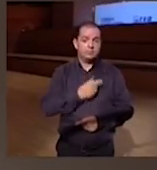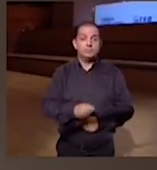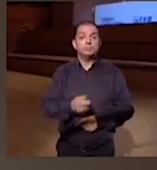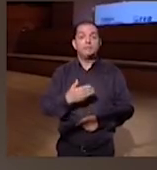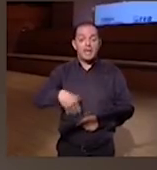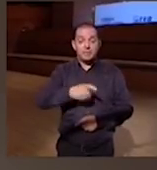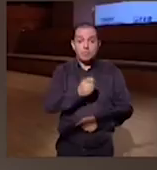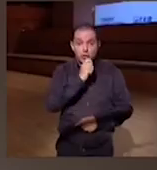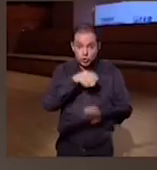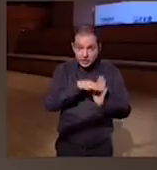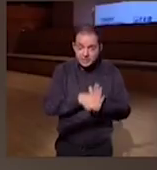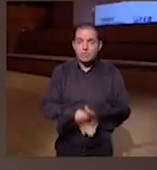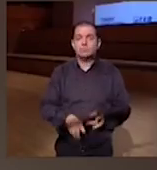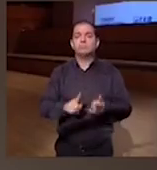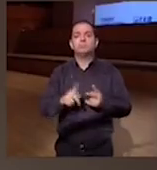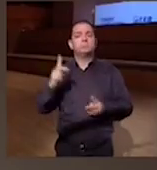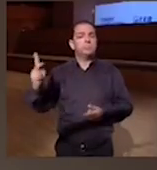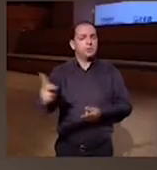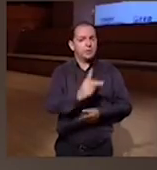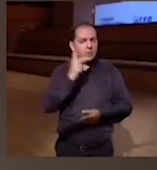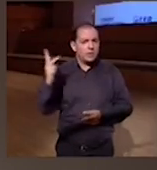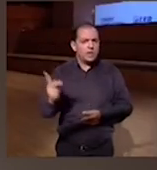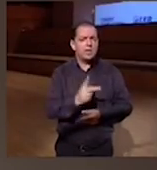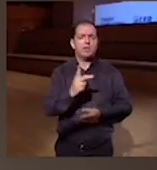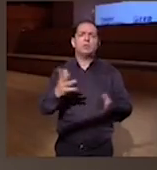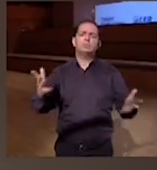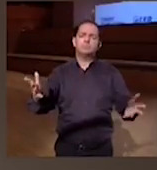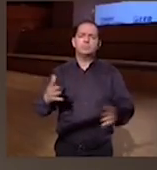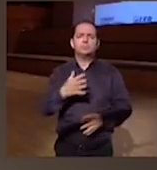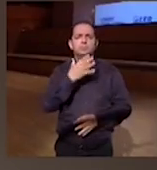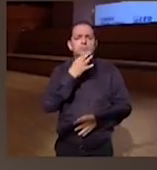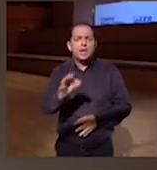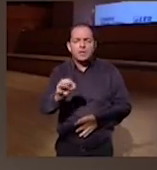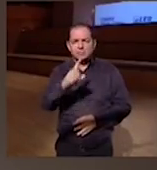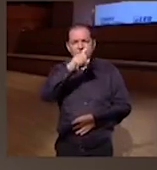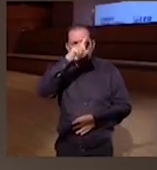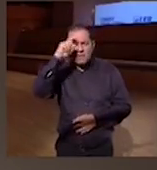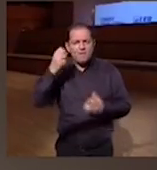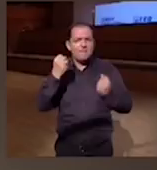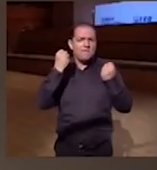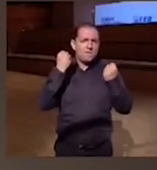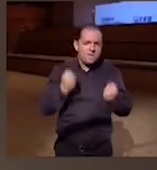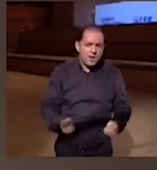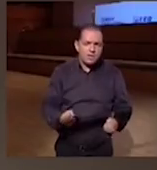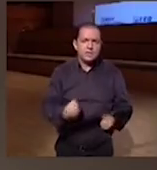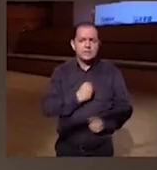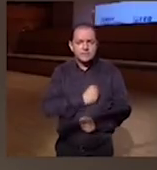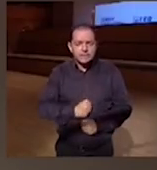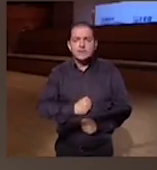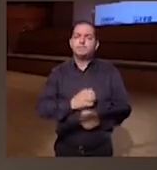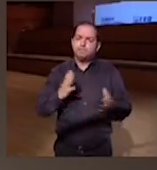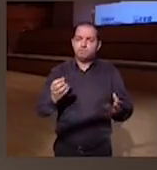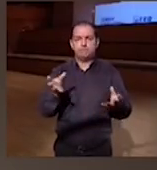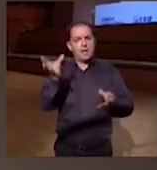σύστημα, ως κοινωνία, έστω και αν αυτό έγινε με επώδυνο τρόπο, για να την